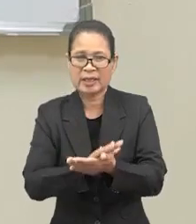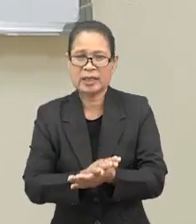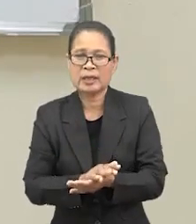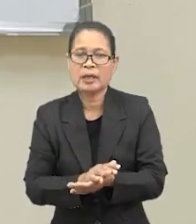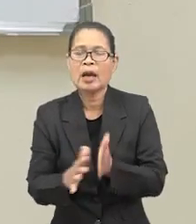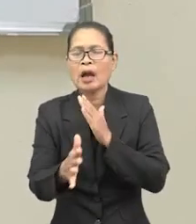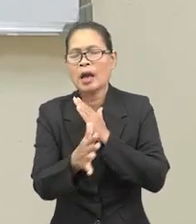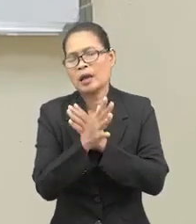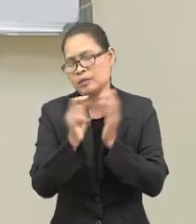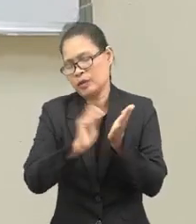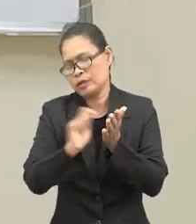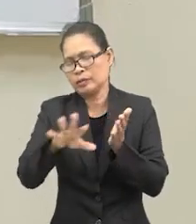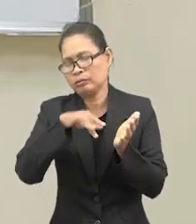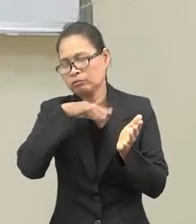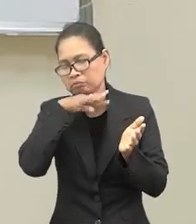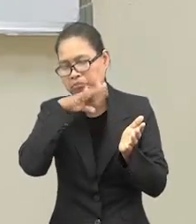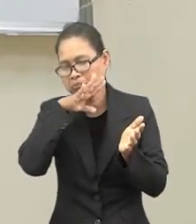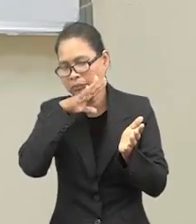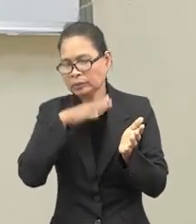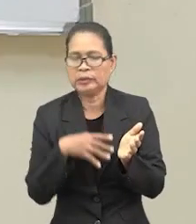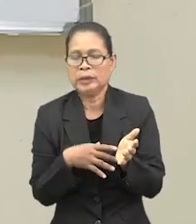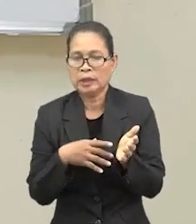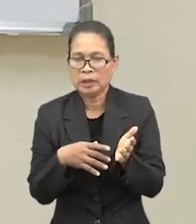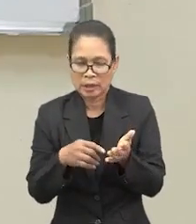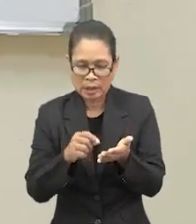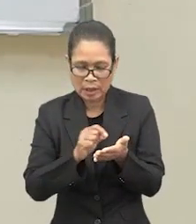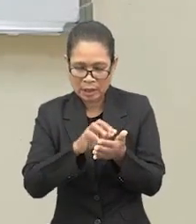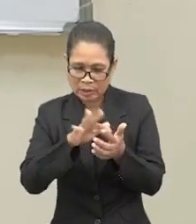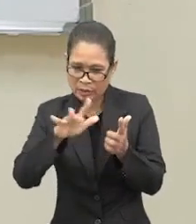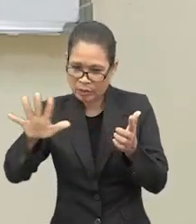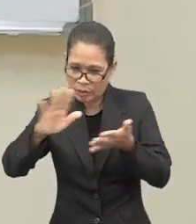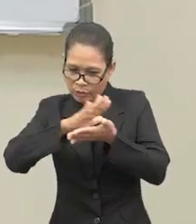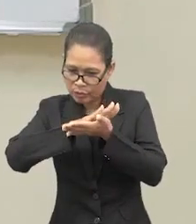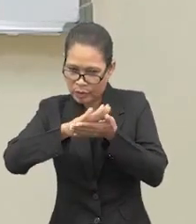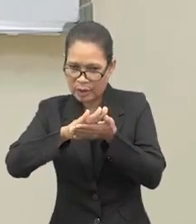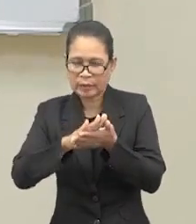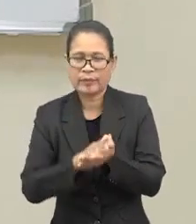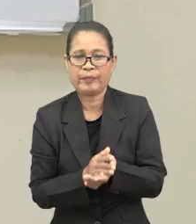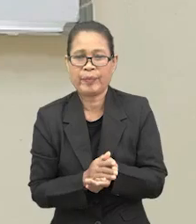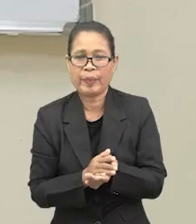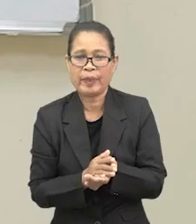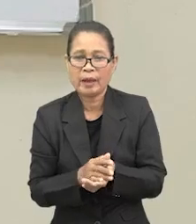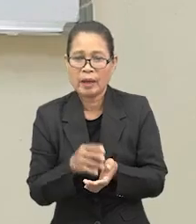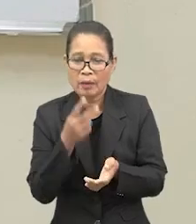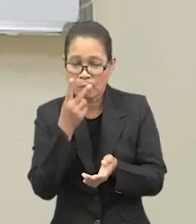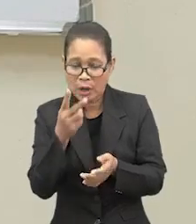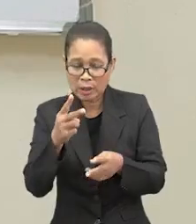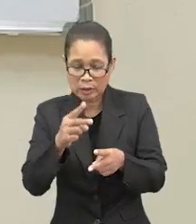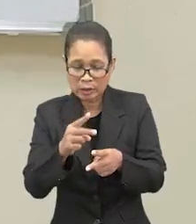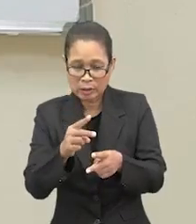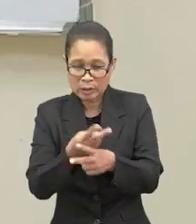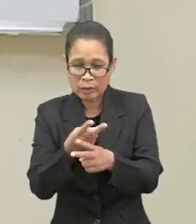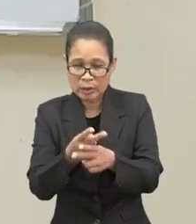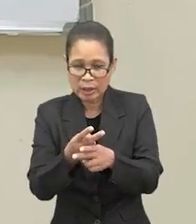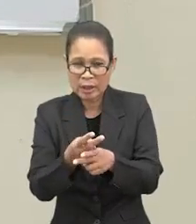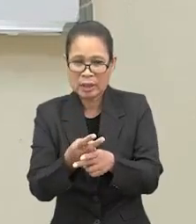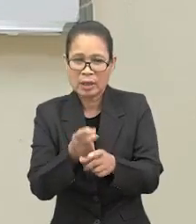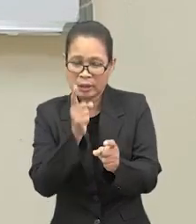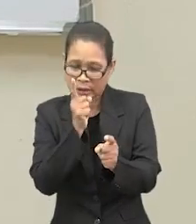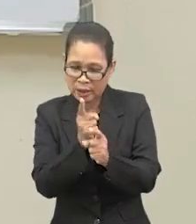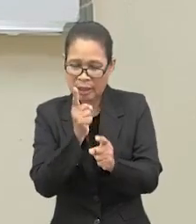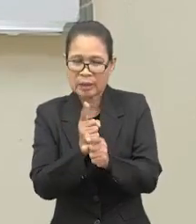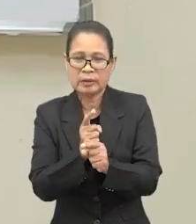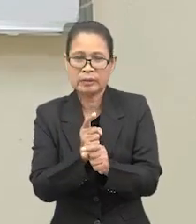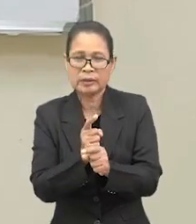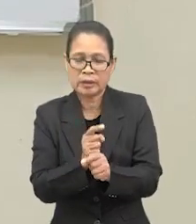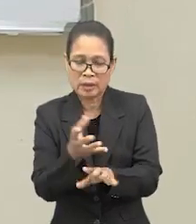Hai cái cá xong ấy xa át ná con ná. Công tôi xế khuy khuy rùi tập bị đầy. Phật à xo xế ấy xa át. Hai mơ tu ní mùi